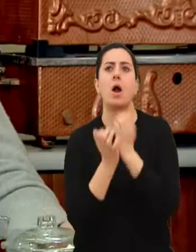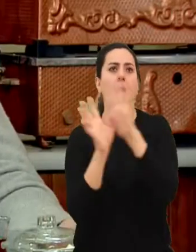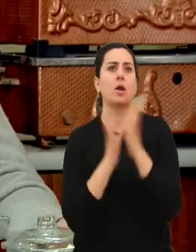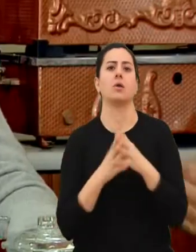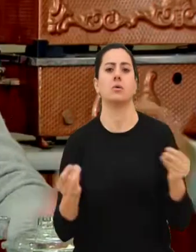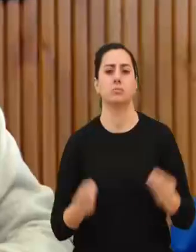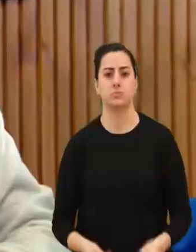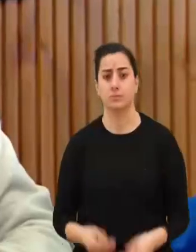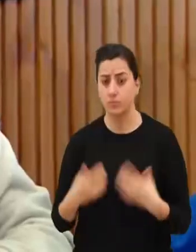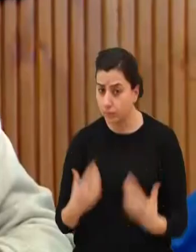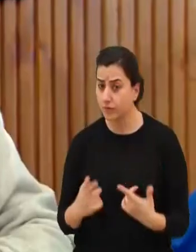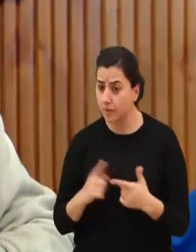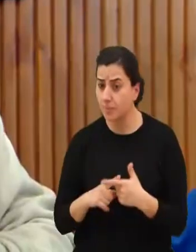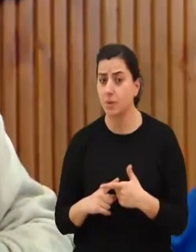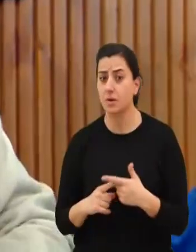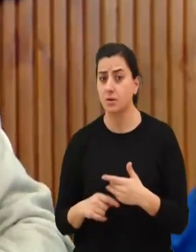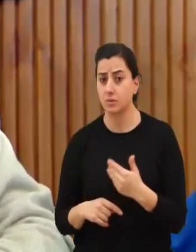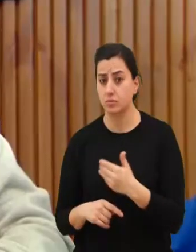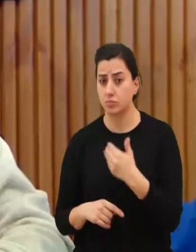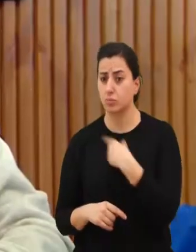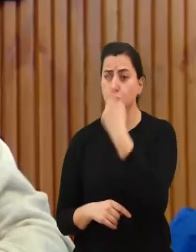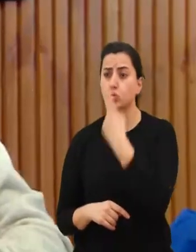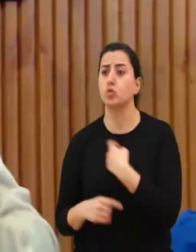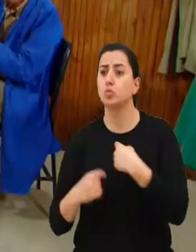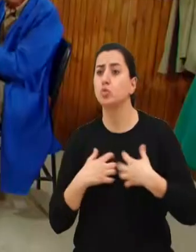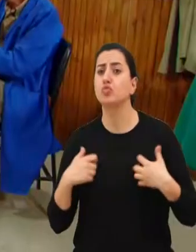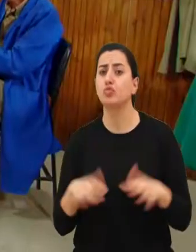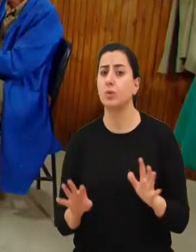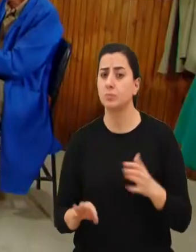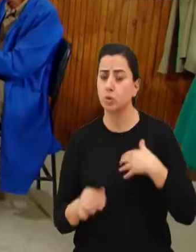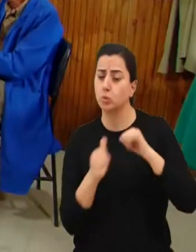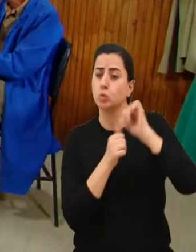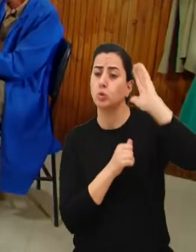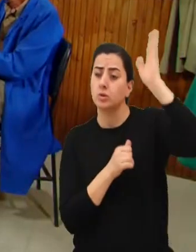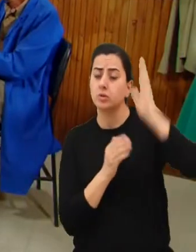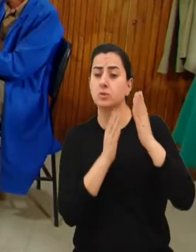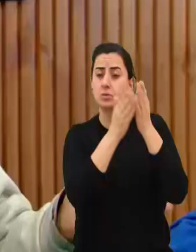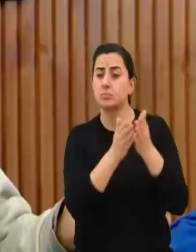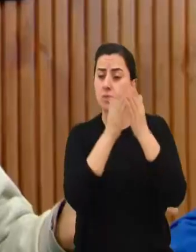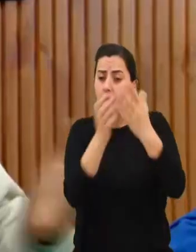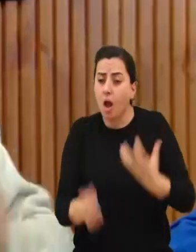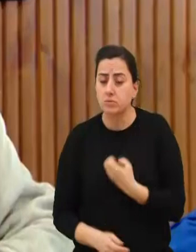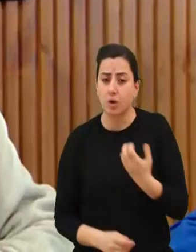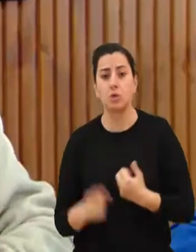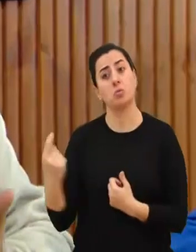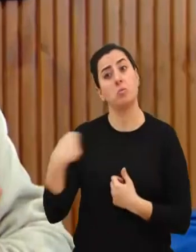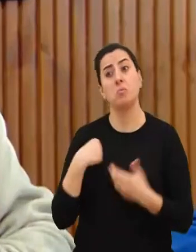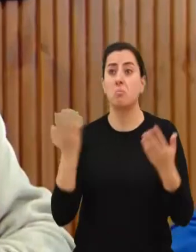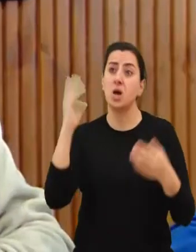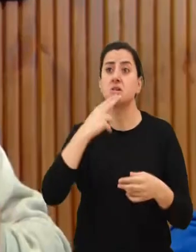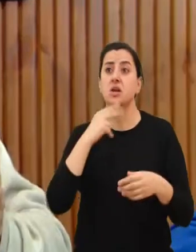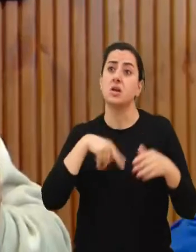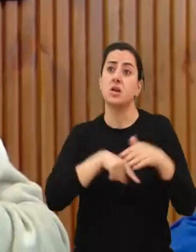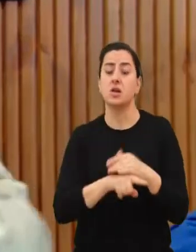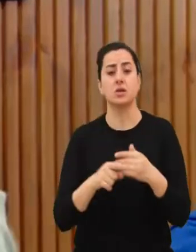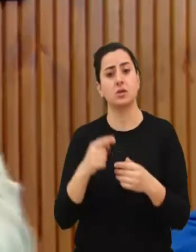da ya. İyi de Femi'ciğim bu benim sadakatimi sorguladı ya. Ben uzaklarda gemilerde sürünürken o beni başka